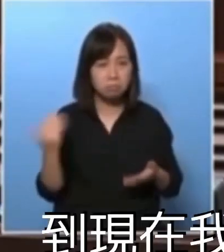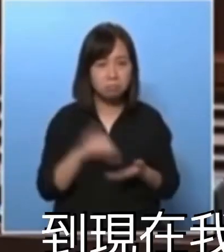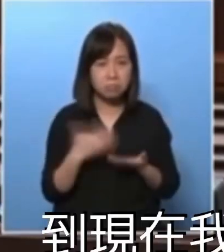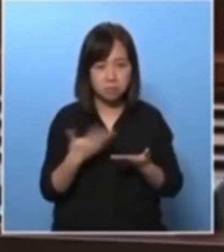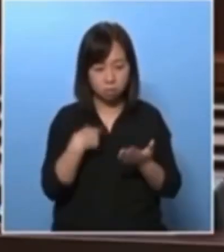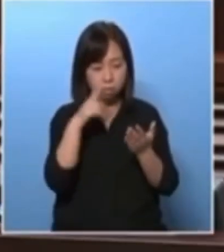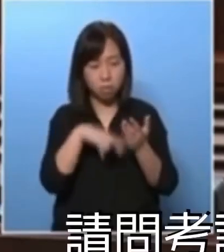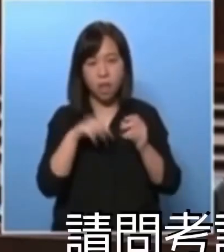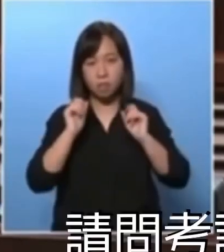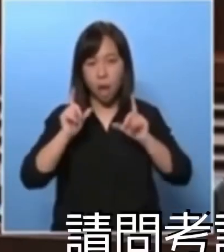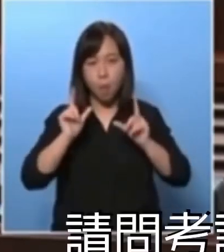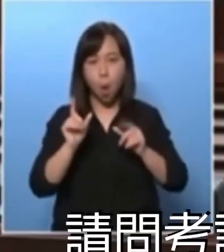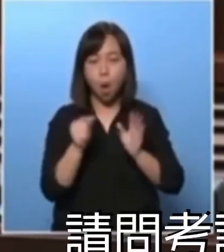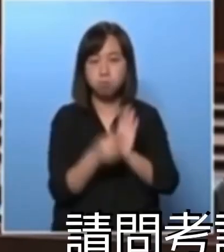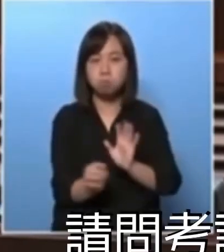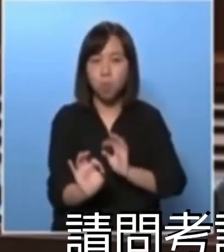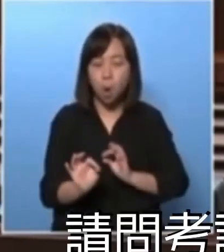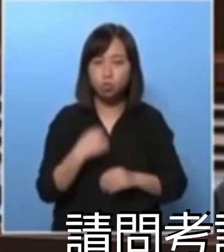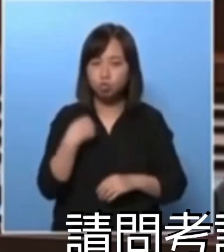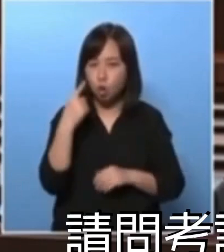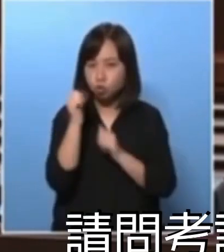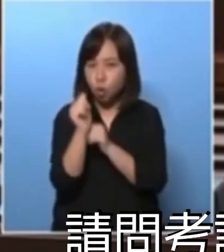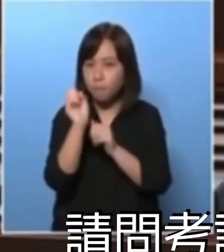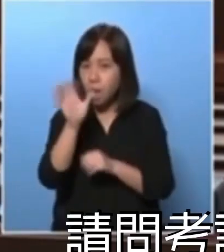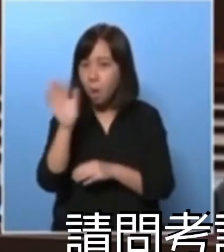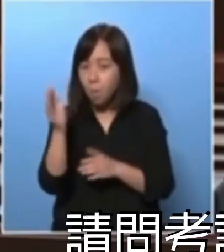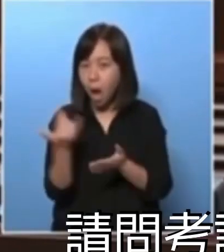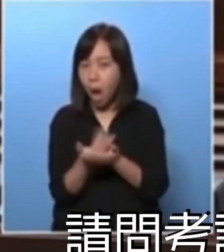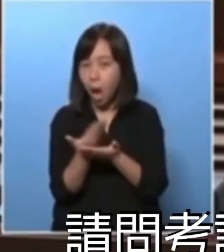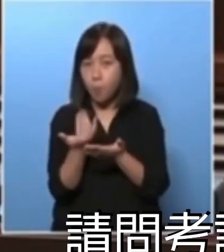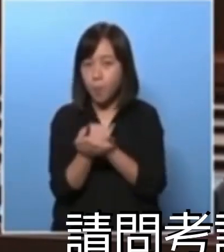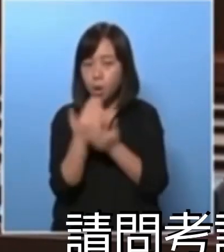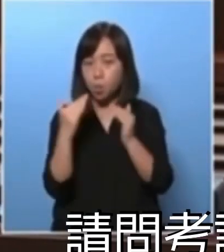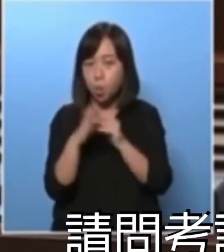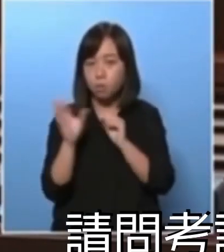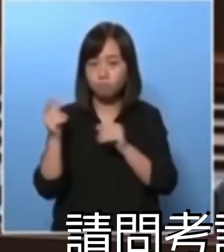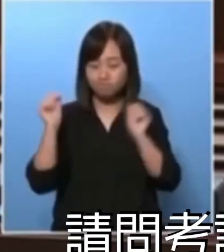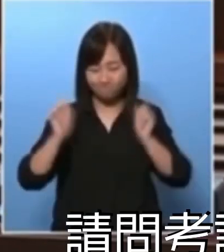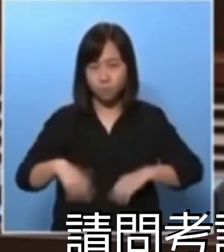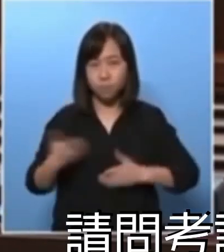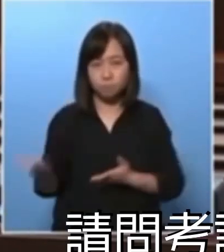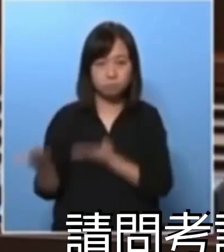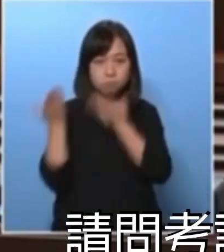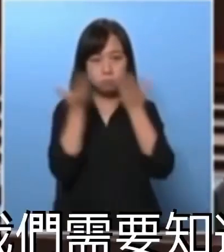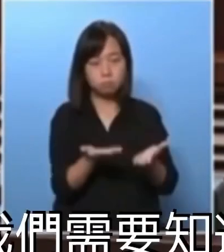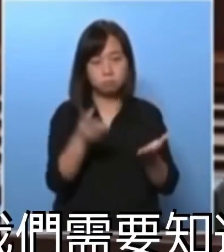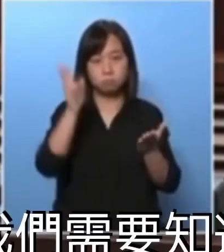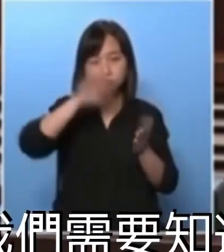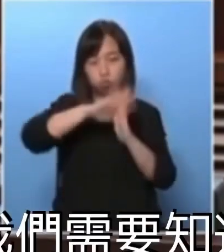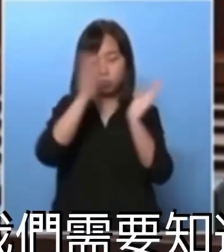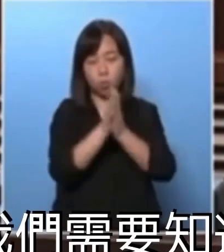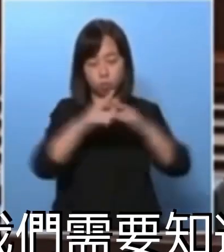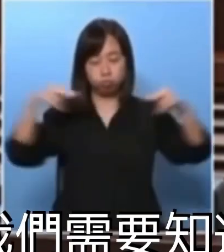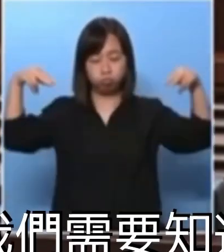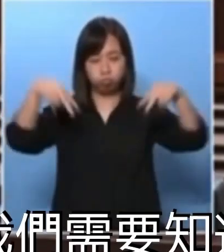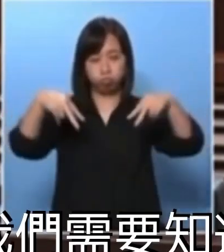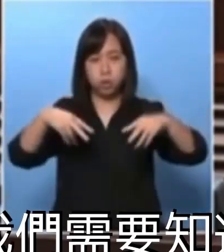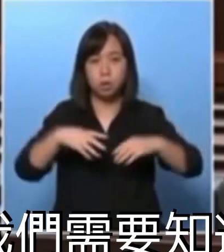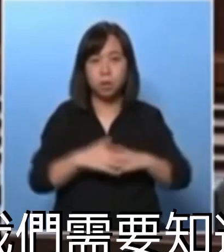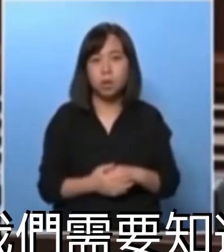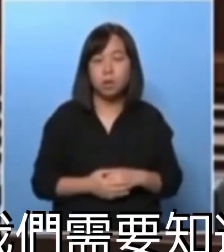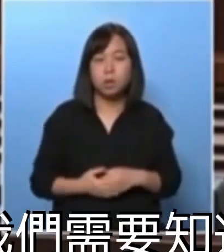未见到，我想再追问一阵考评局，你可唔可以承诺攞翻呢个 marking scheme 出嚟？我哋要睇下当